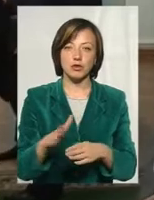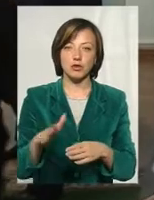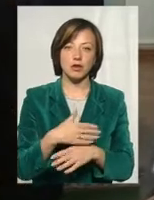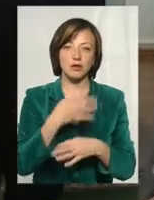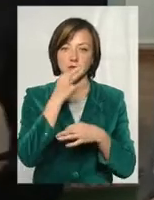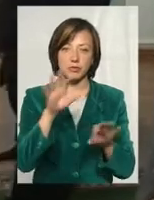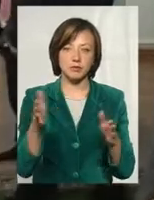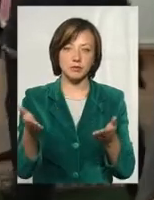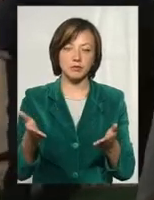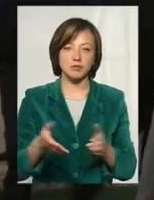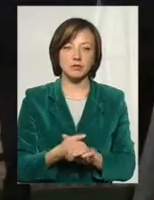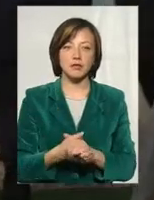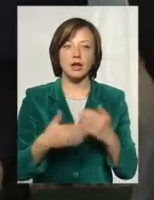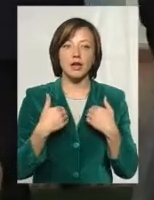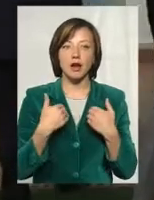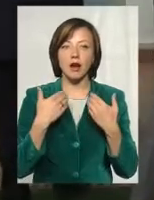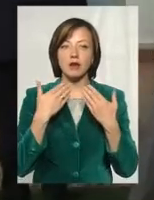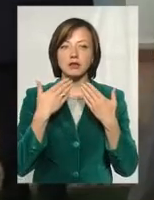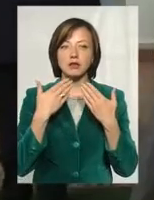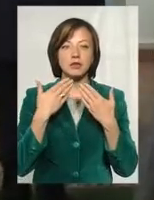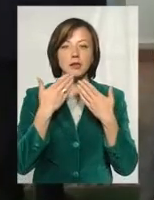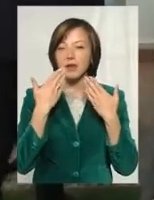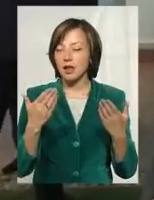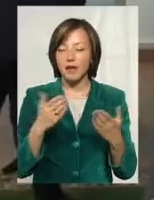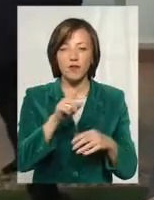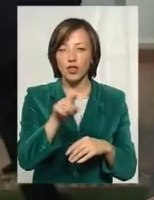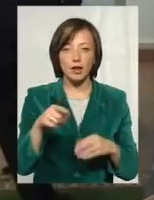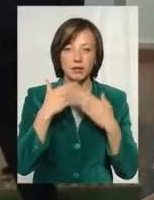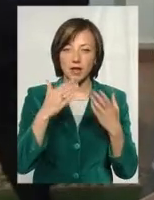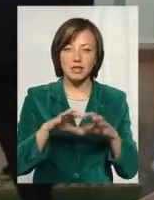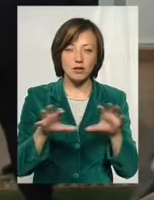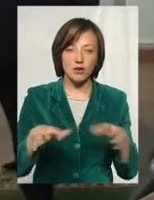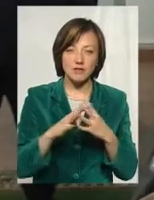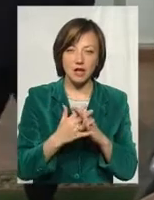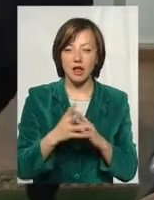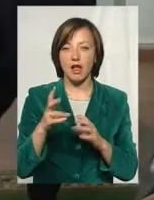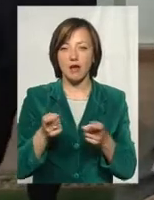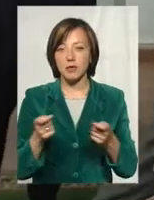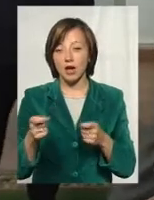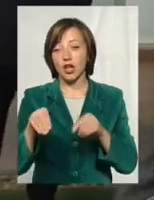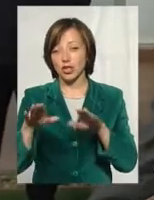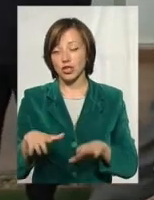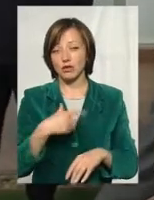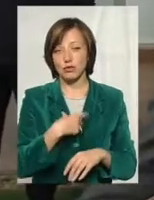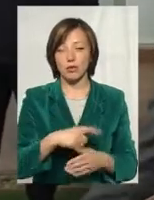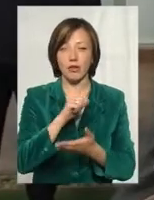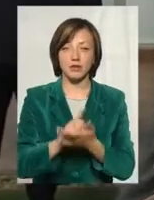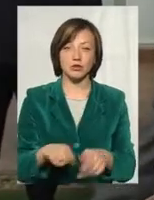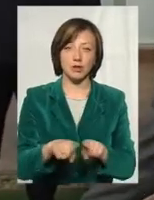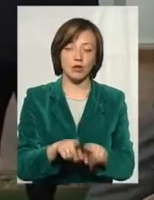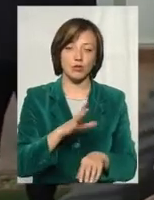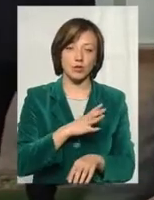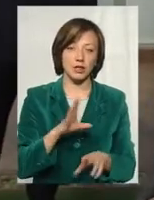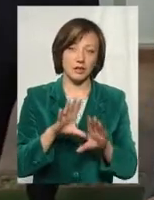їм заманеться. Не питаючи ні сільських голів, ні голів адміністрації. Вони ж собі рішили, що повинно бути так.